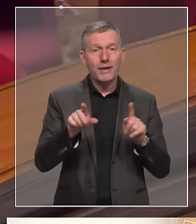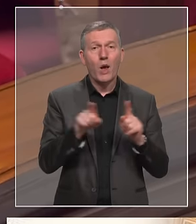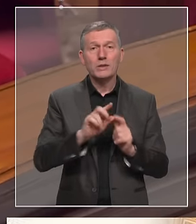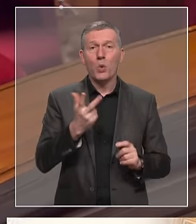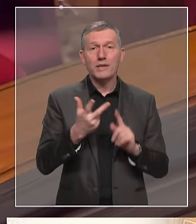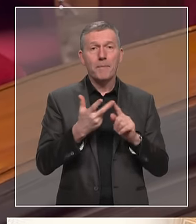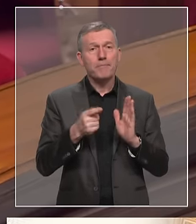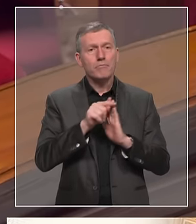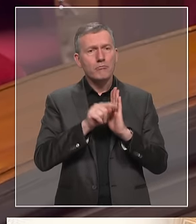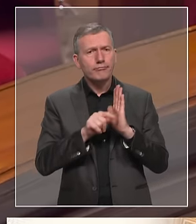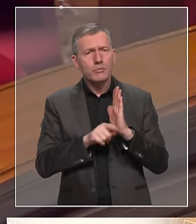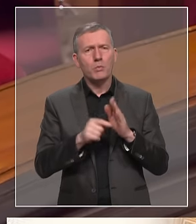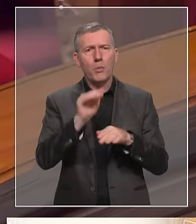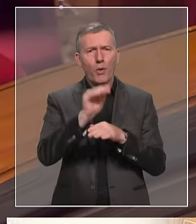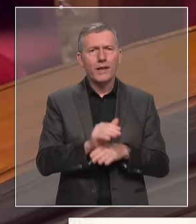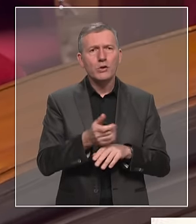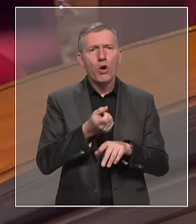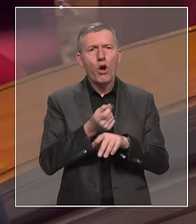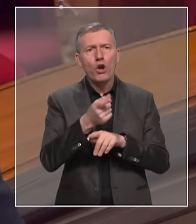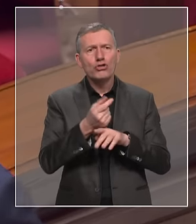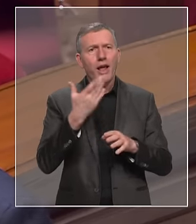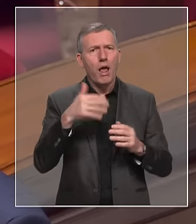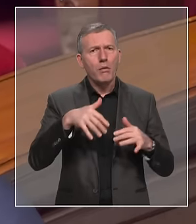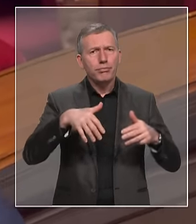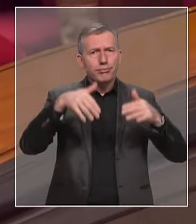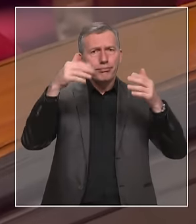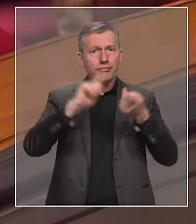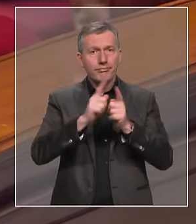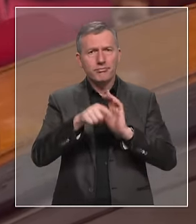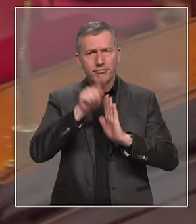quand nous identifions des rejets et des situations qui méritent une mesure spécifique.